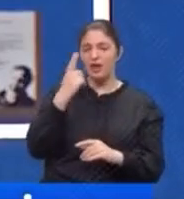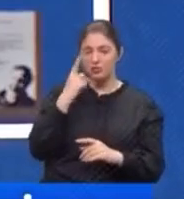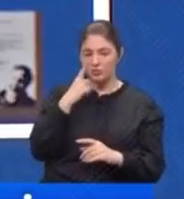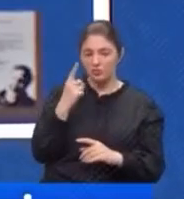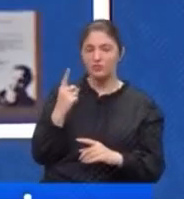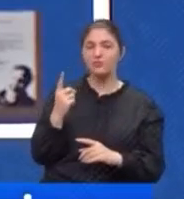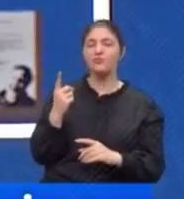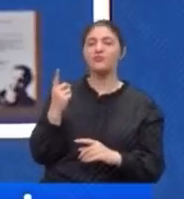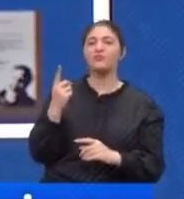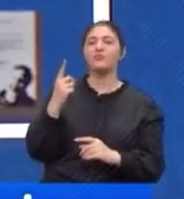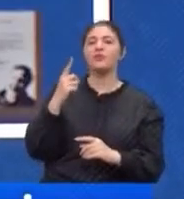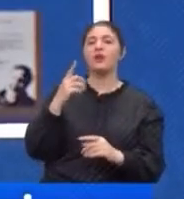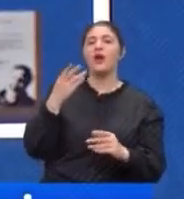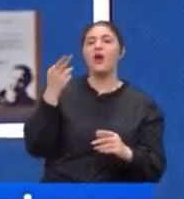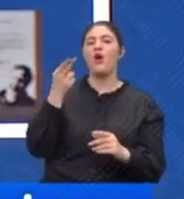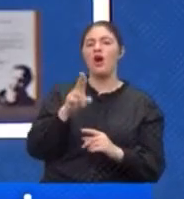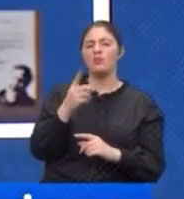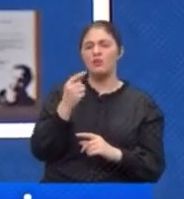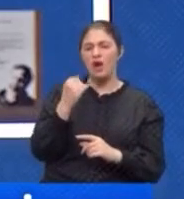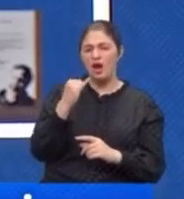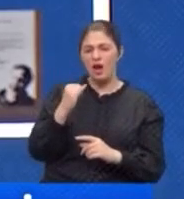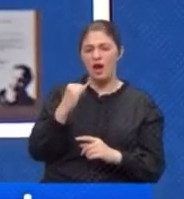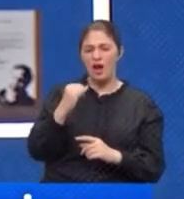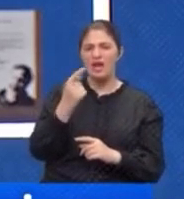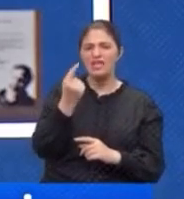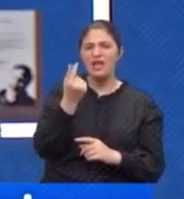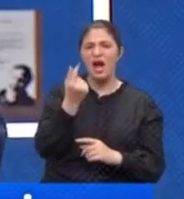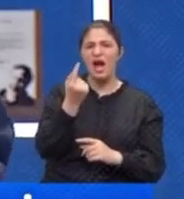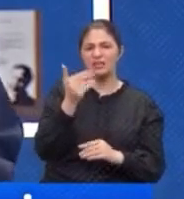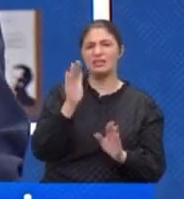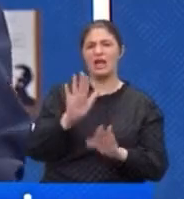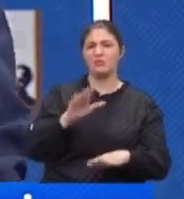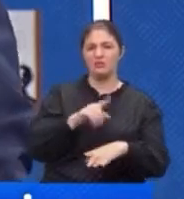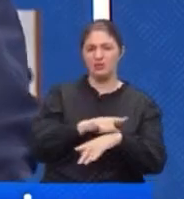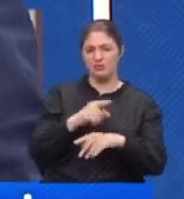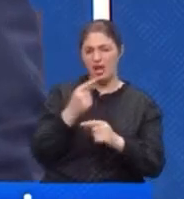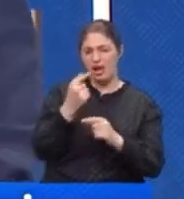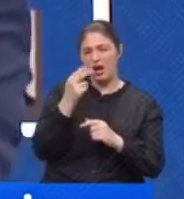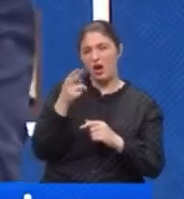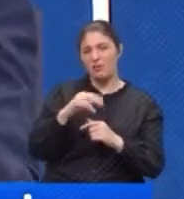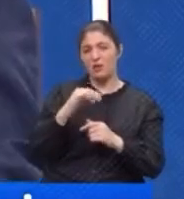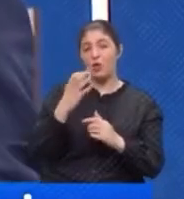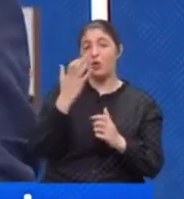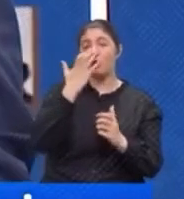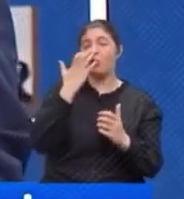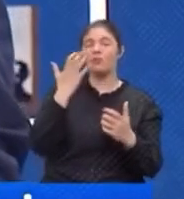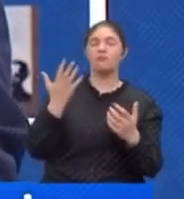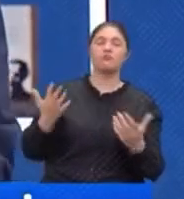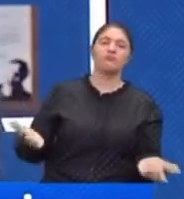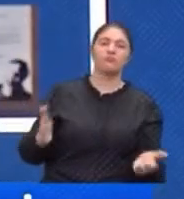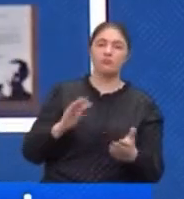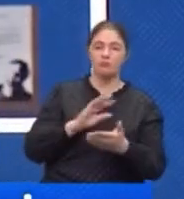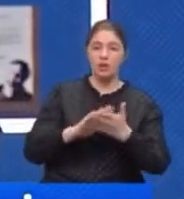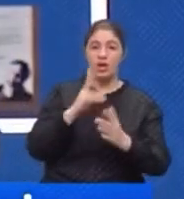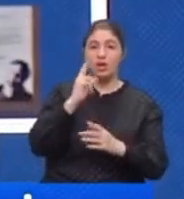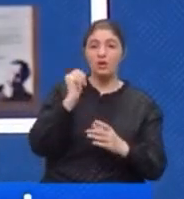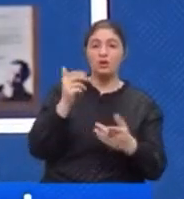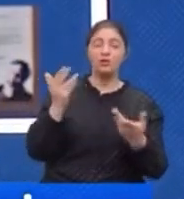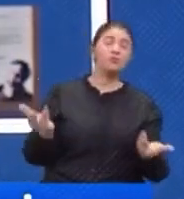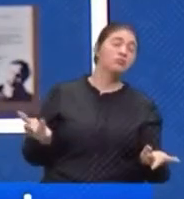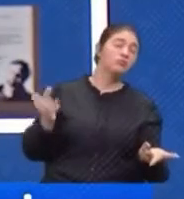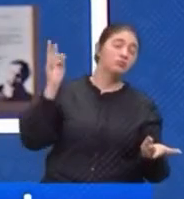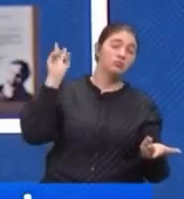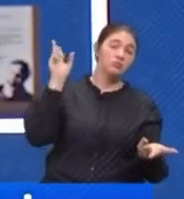Atatürk vefatına çok yakın bir zaman dilimi komaya giriyor. 2 gün komada